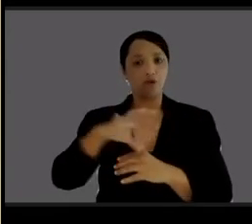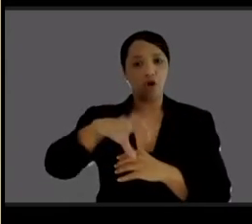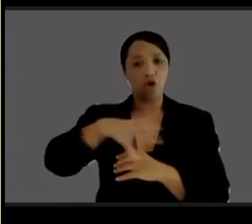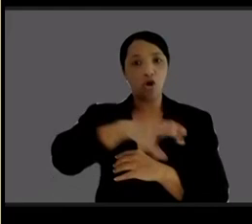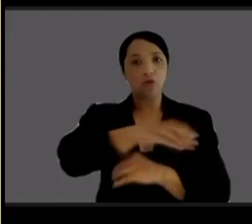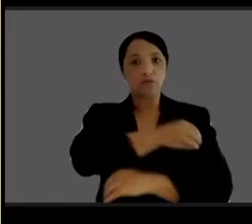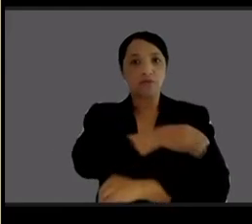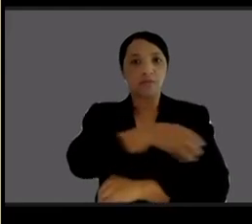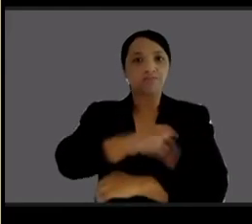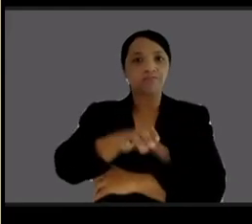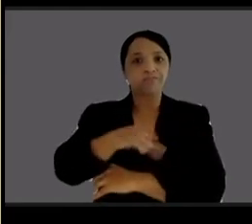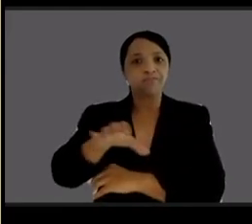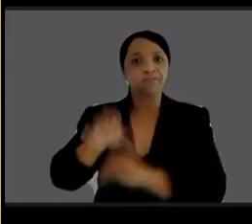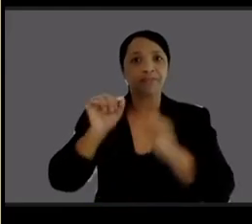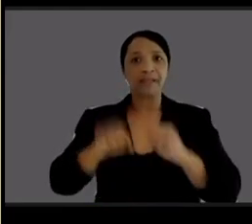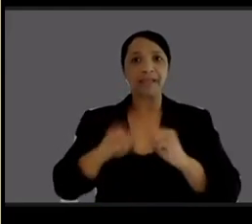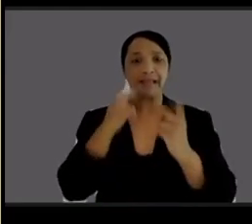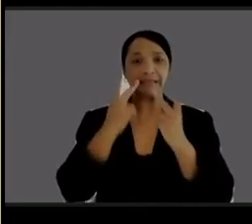chaque pays pour